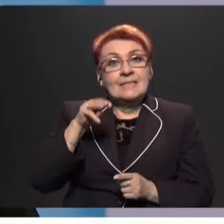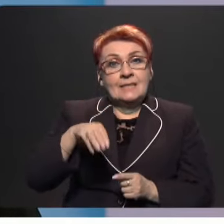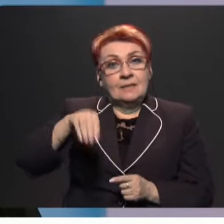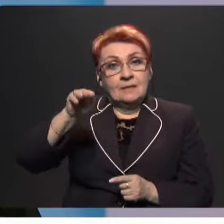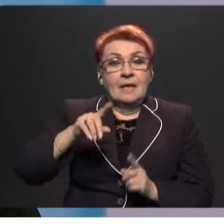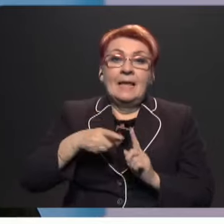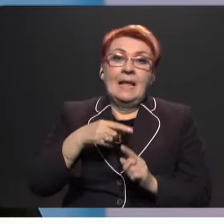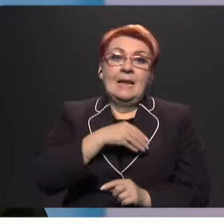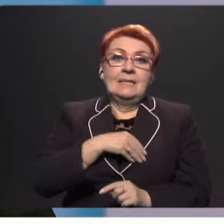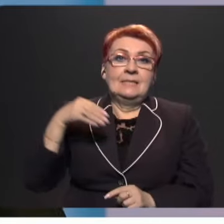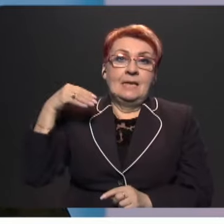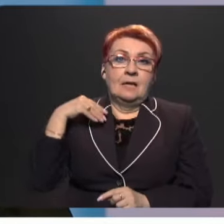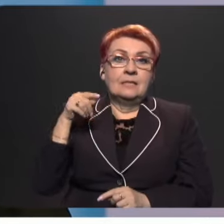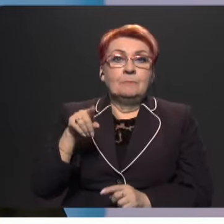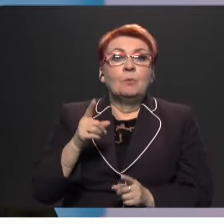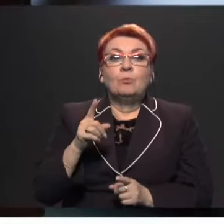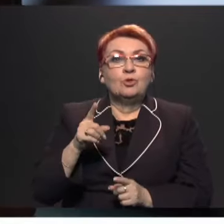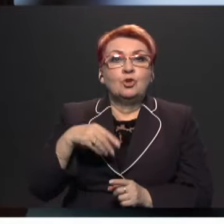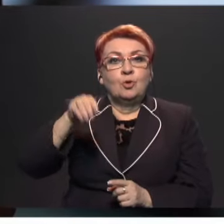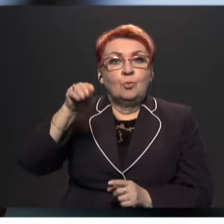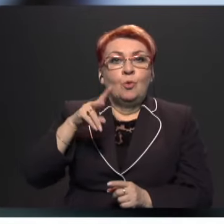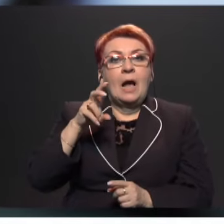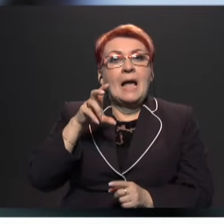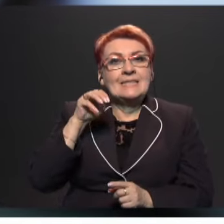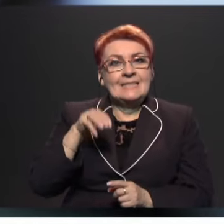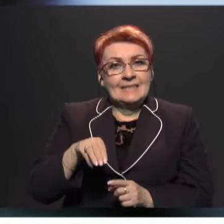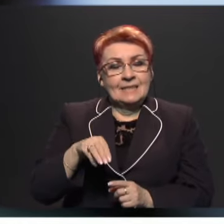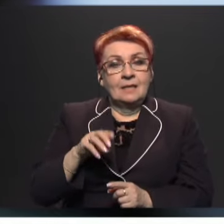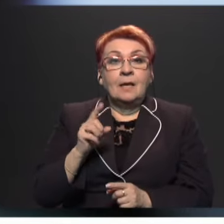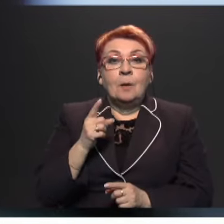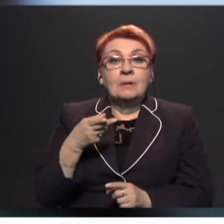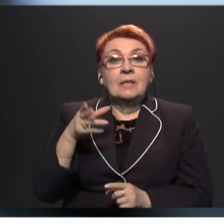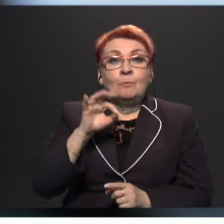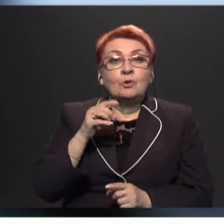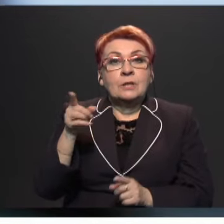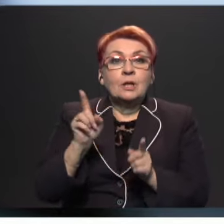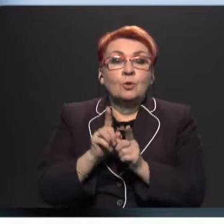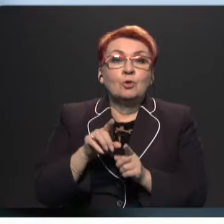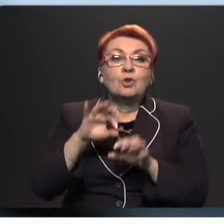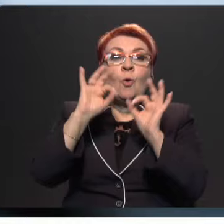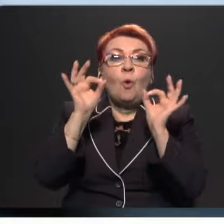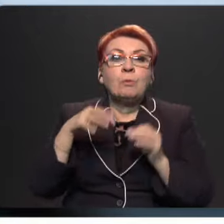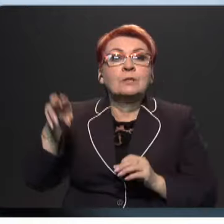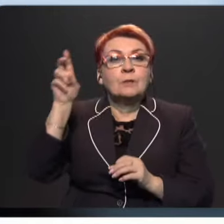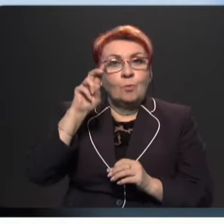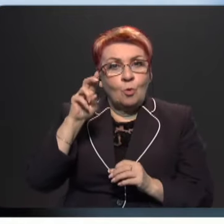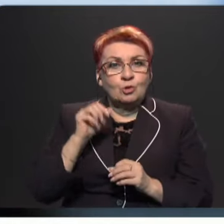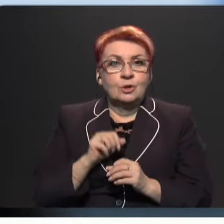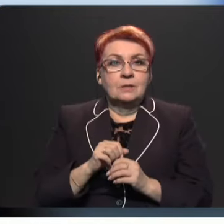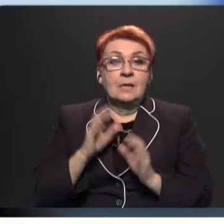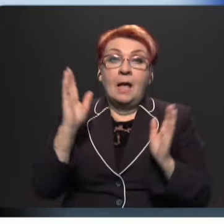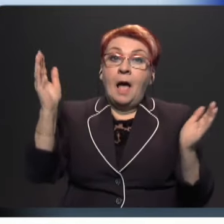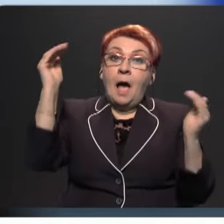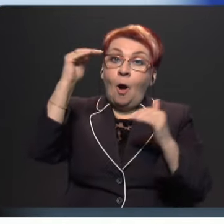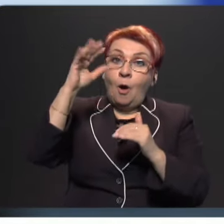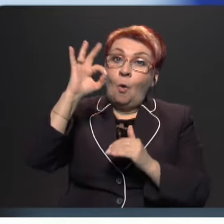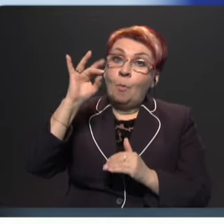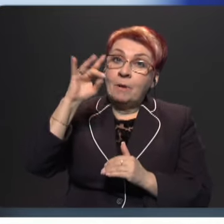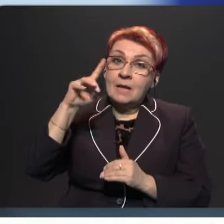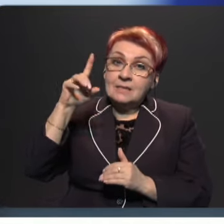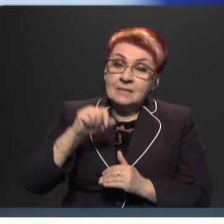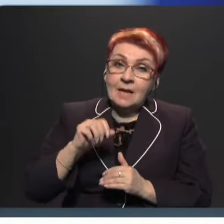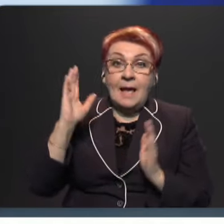диакон тебя почему кадит? Потому что ты тоже образ Божий. Он кадит образа. И кадит тебя. Вот